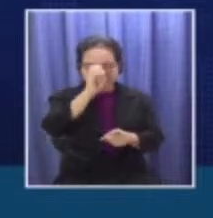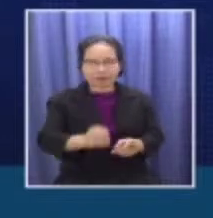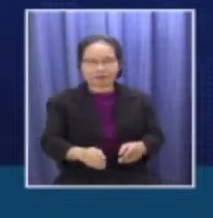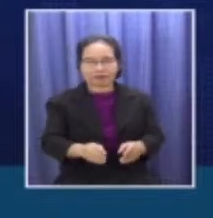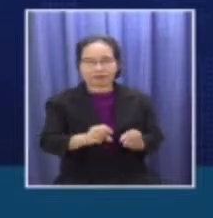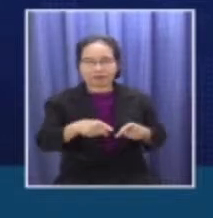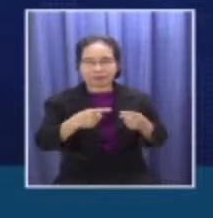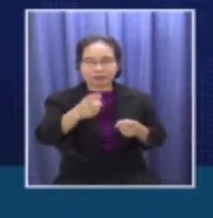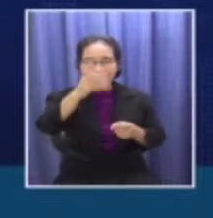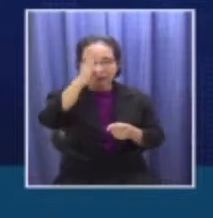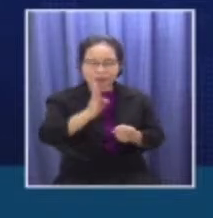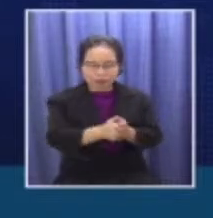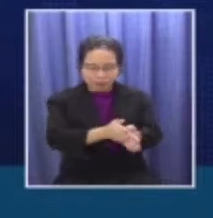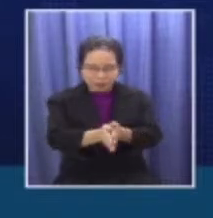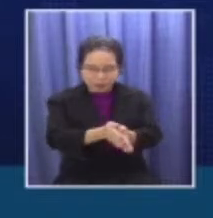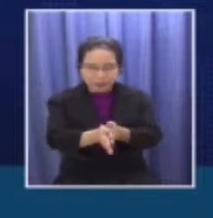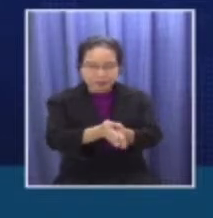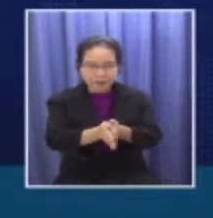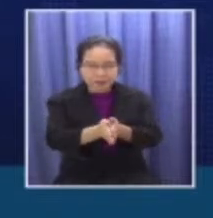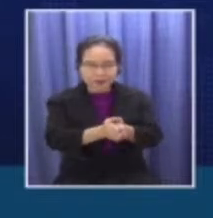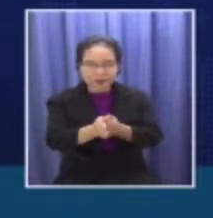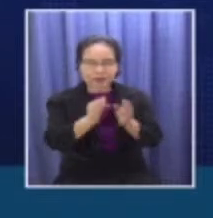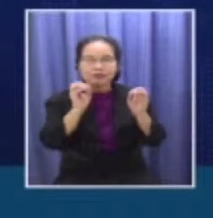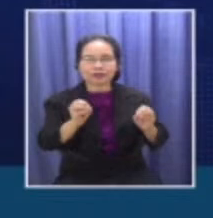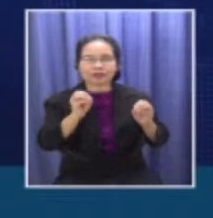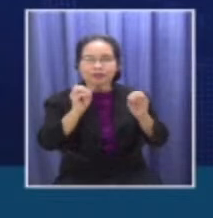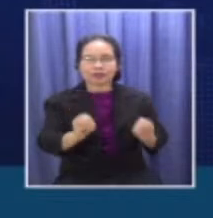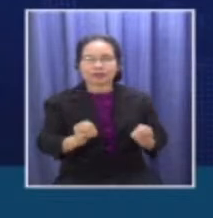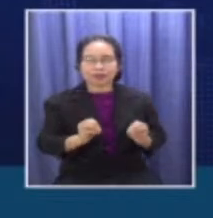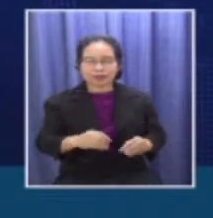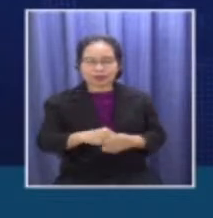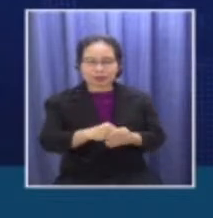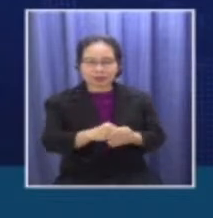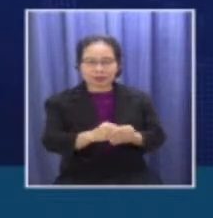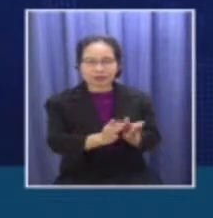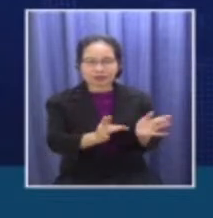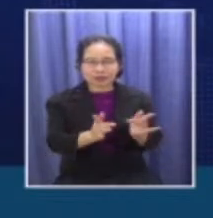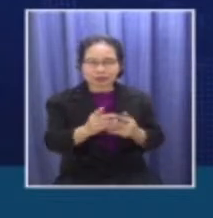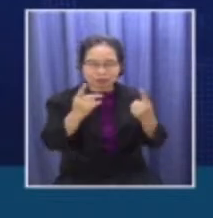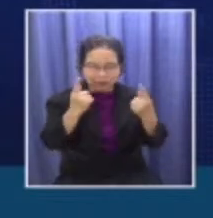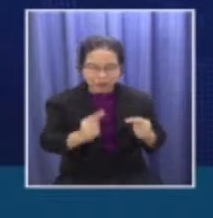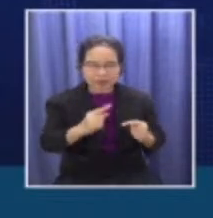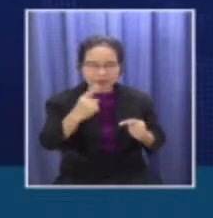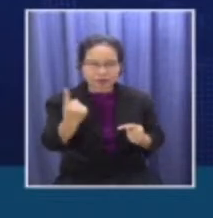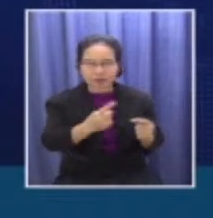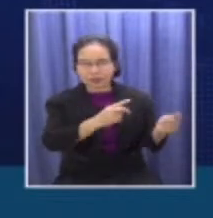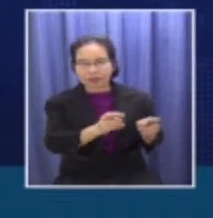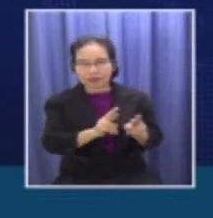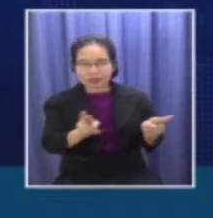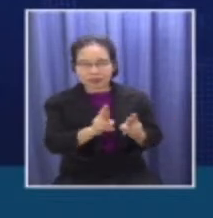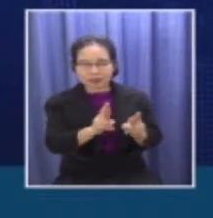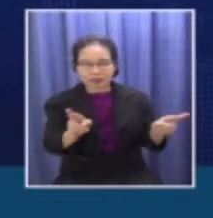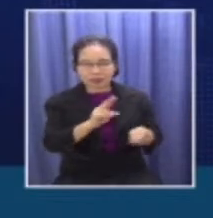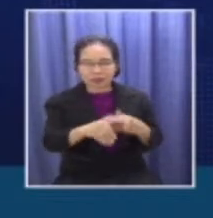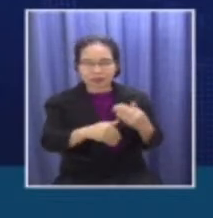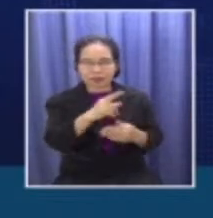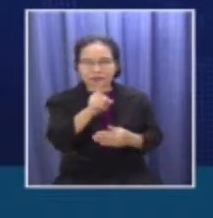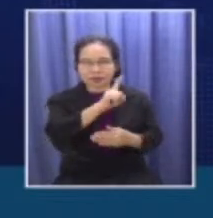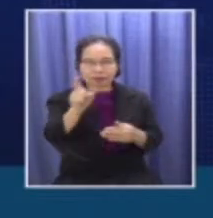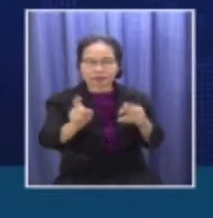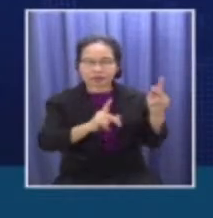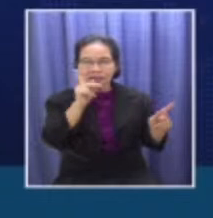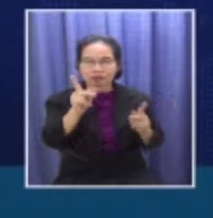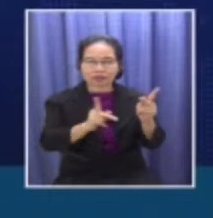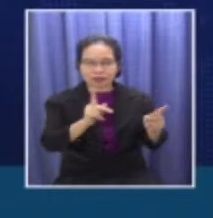nakaloob ng Diyos, sinisikap niya. Yasɔfoɔ no mpo wotumi mmisa wɔnom nsɛmmisa da so wɔ nuabarima